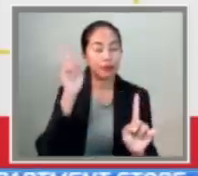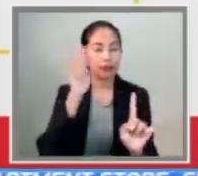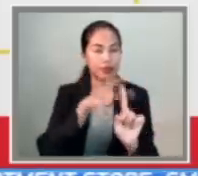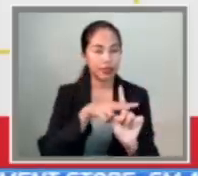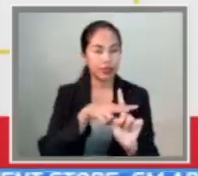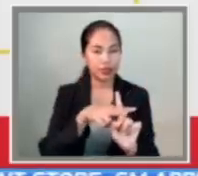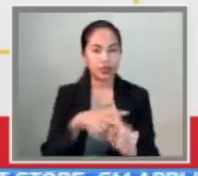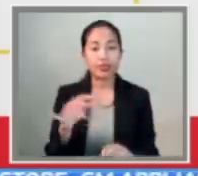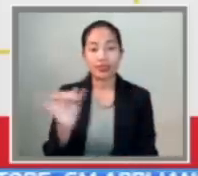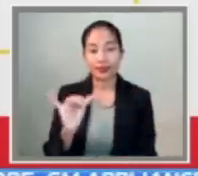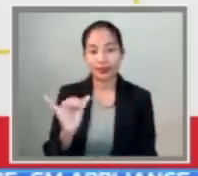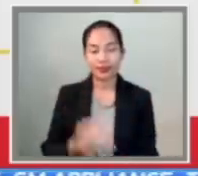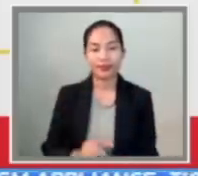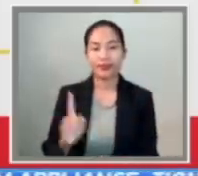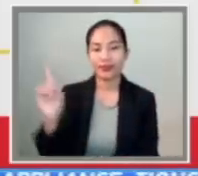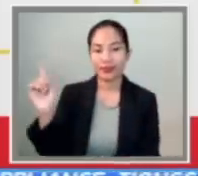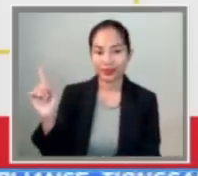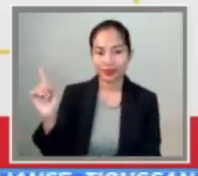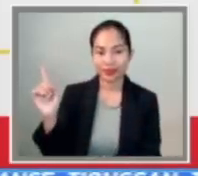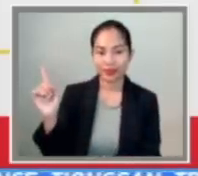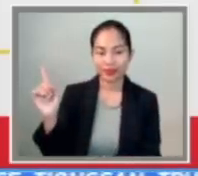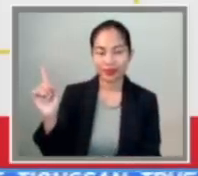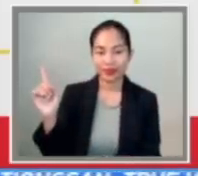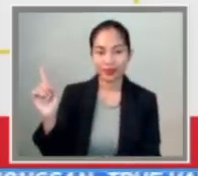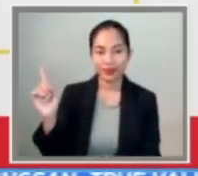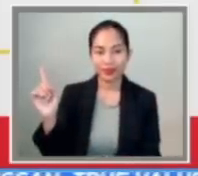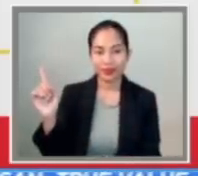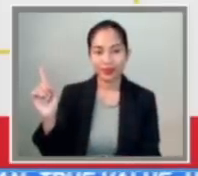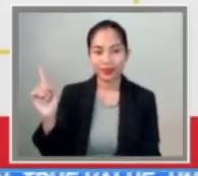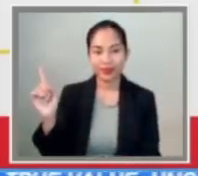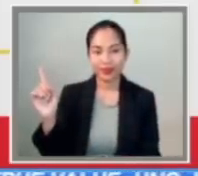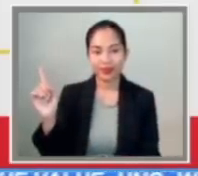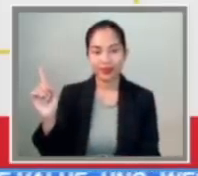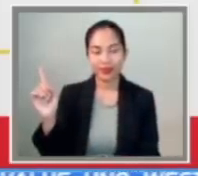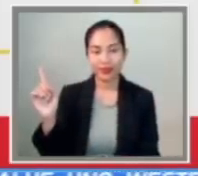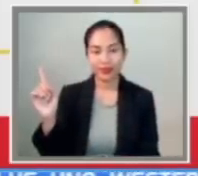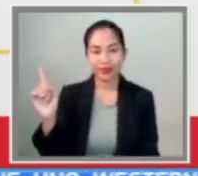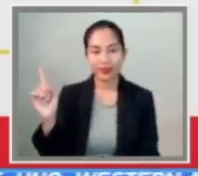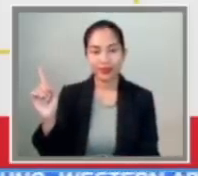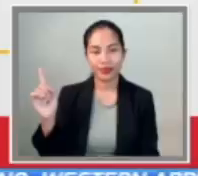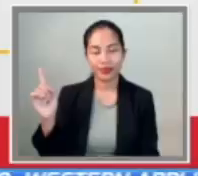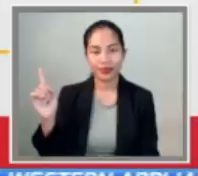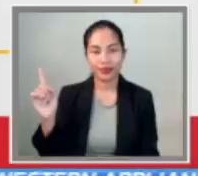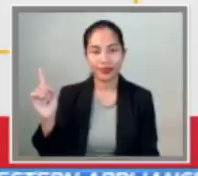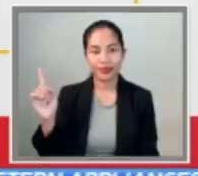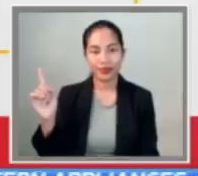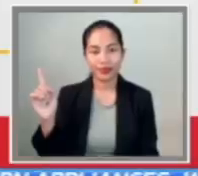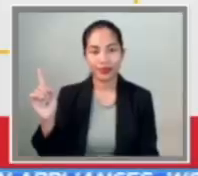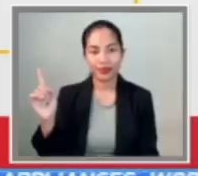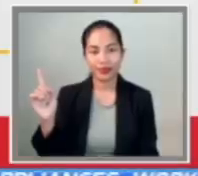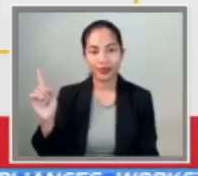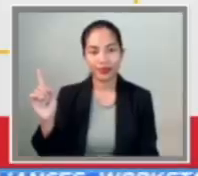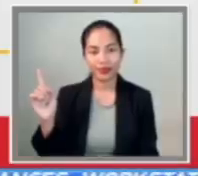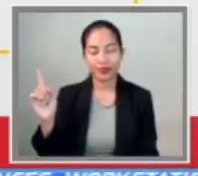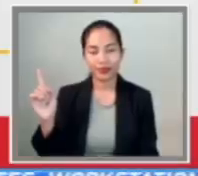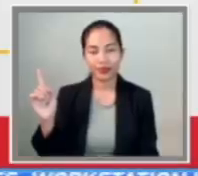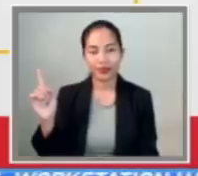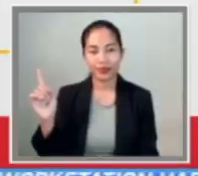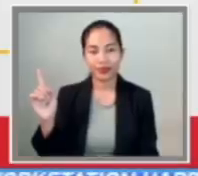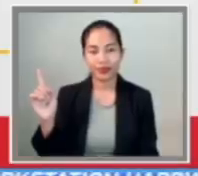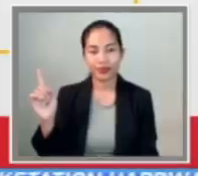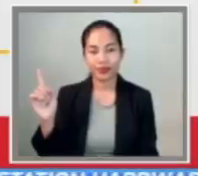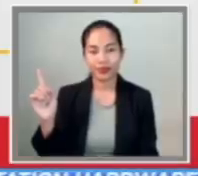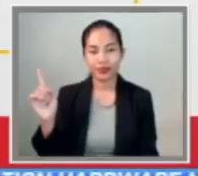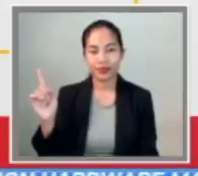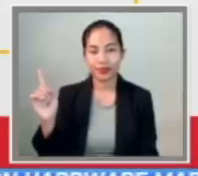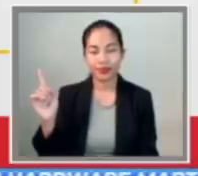Water Utilities Administration ng Attorney, Information Technology Officers, Internal Auditors, Corporate Planning Specialist,